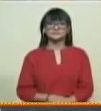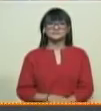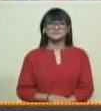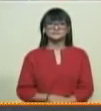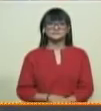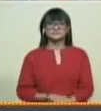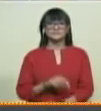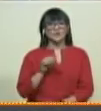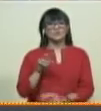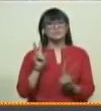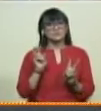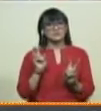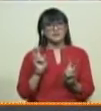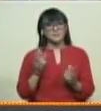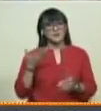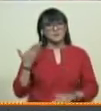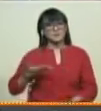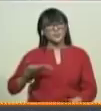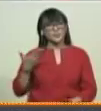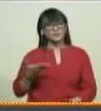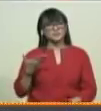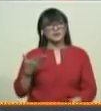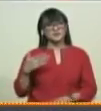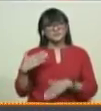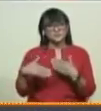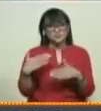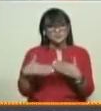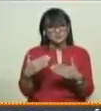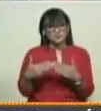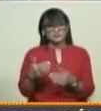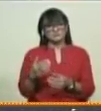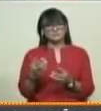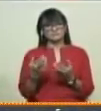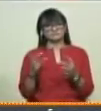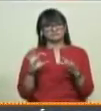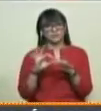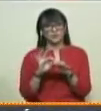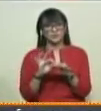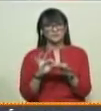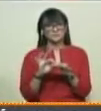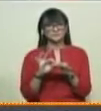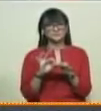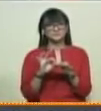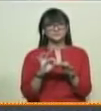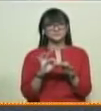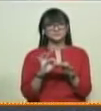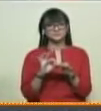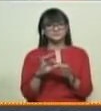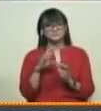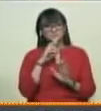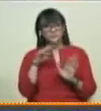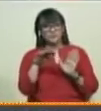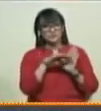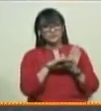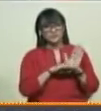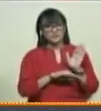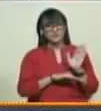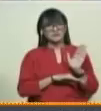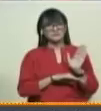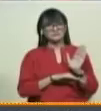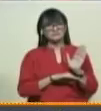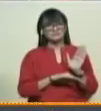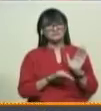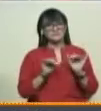basal para la aceleración de nuestras relaciones. Las resoluciones adoptadas durante